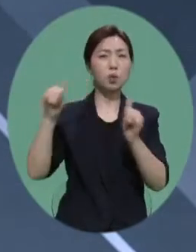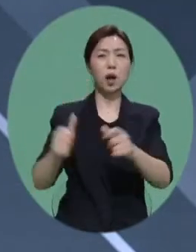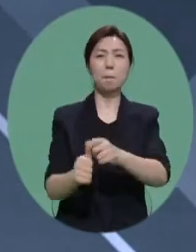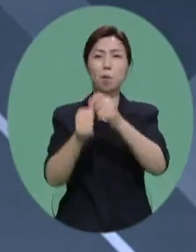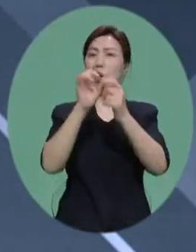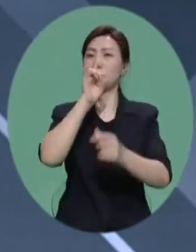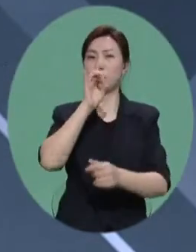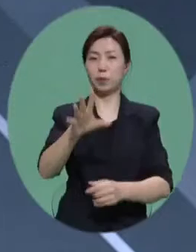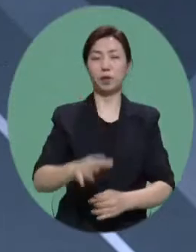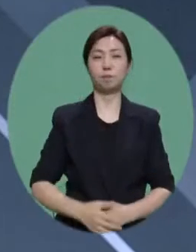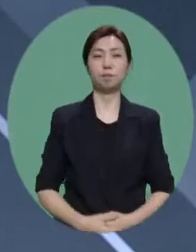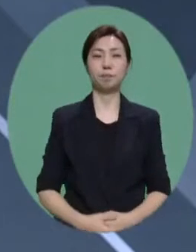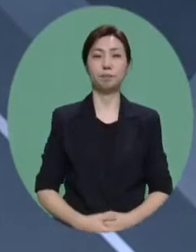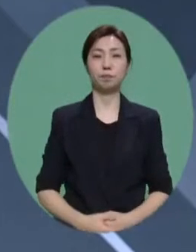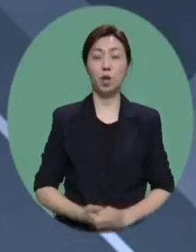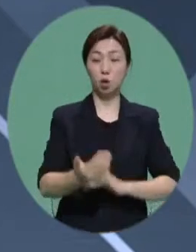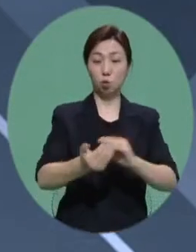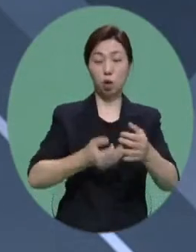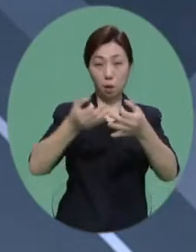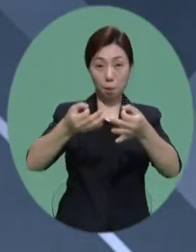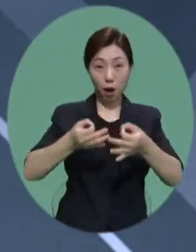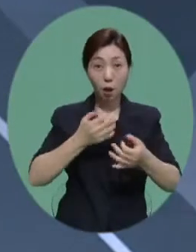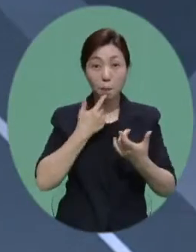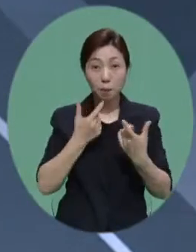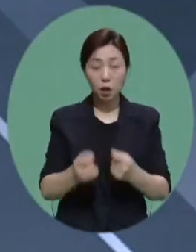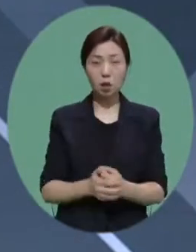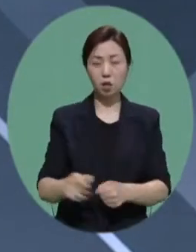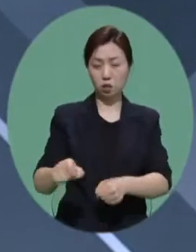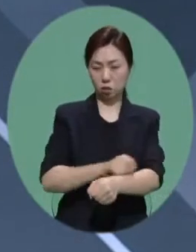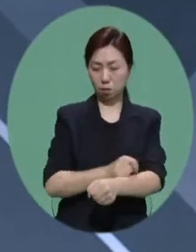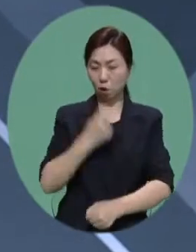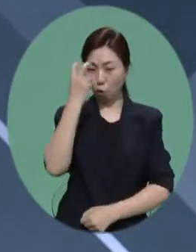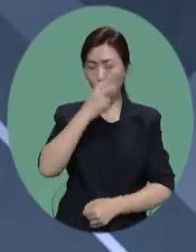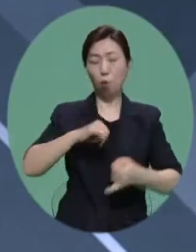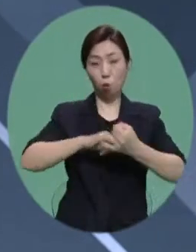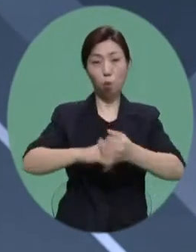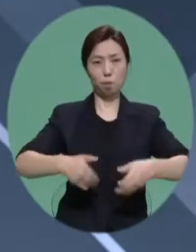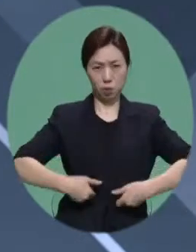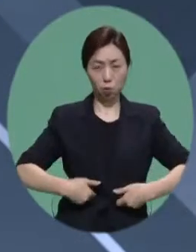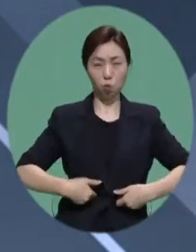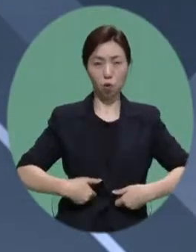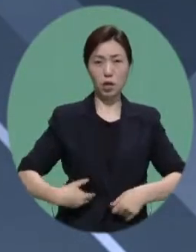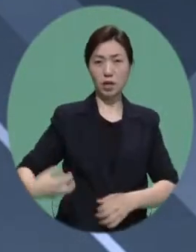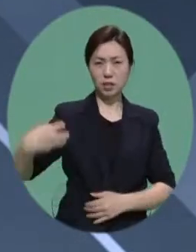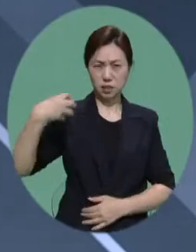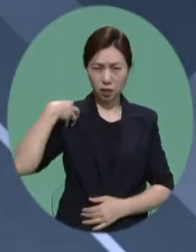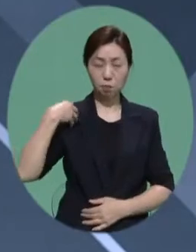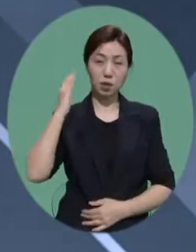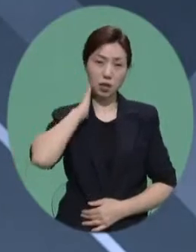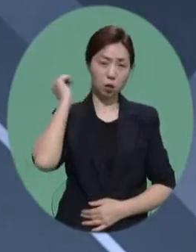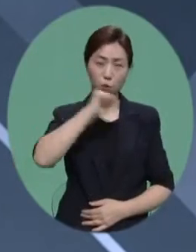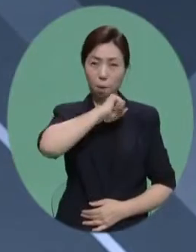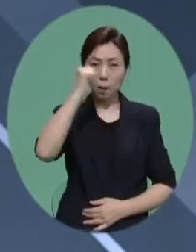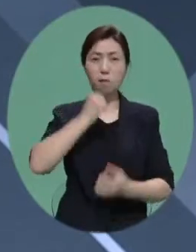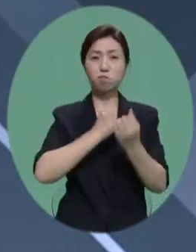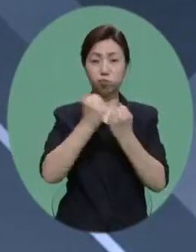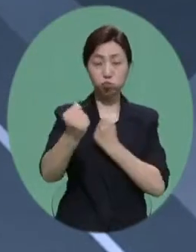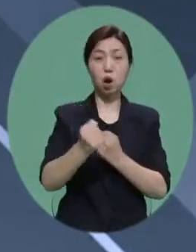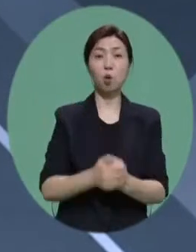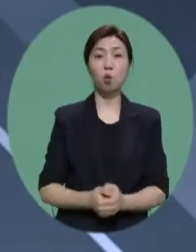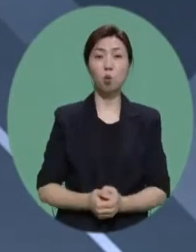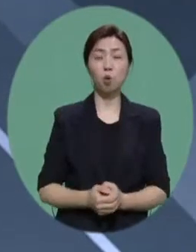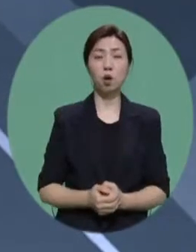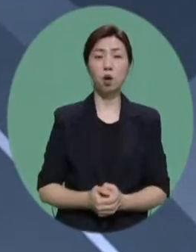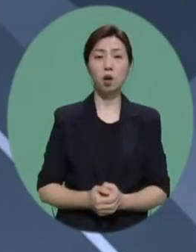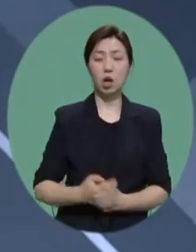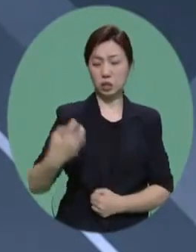안됩니다 좀전에 보셨습니다 당연히 토 금 해야지요 특검 하고 책임은 대통령이 되더라도 저희 된다 이거 동의하지 않는 거 여러분